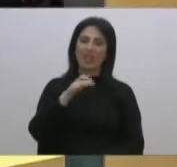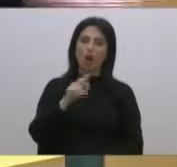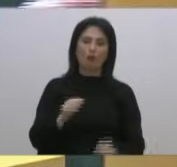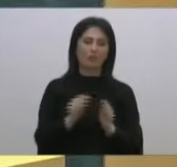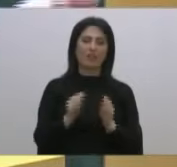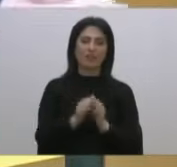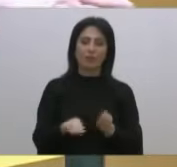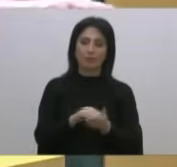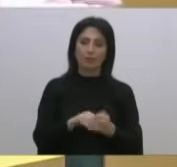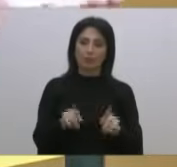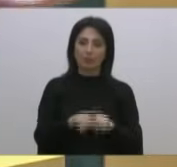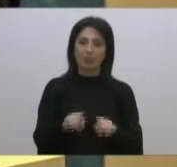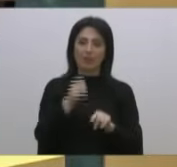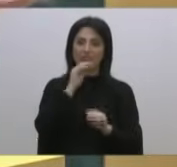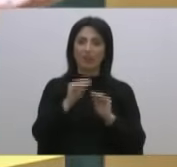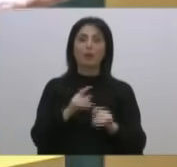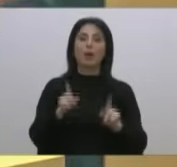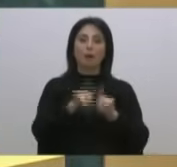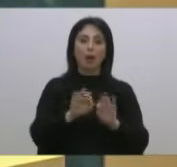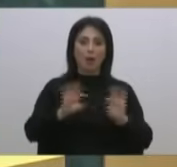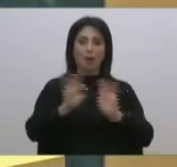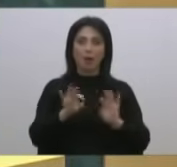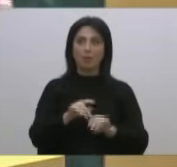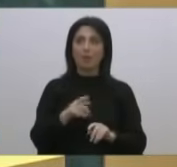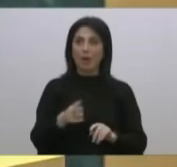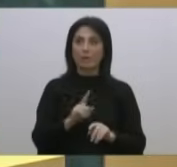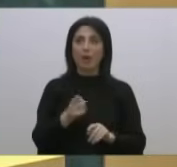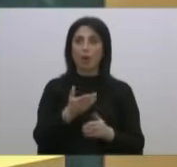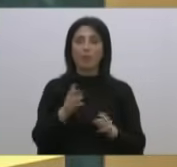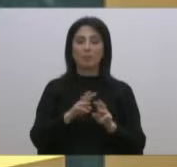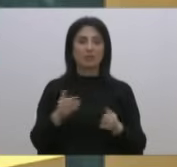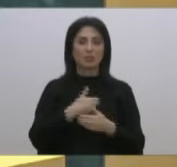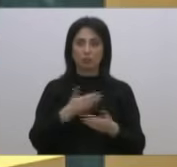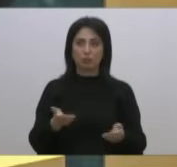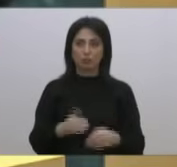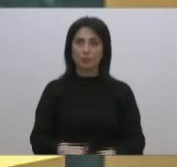grigoleti, ram de jurnal, să ne stăcăm infrastructurii, ministrul, ies, era, era, antu, romeli, ministrul,